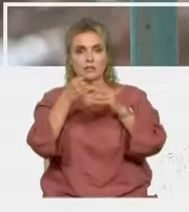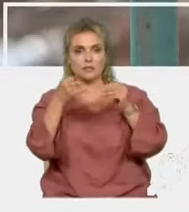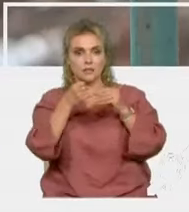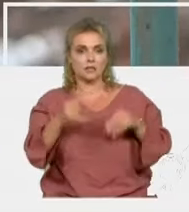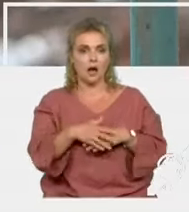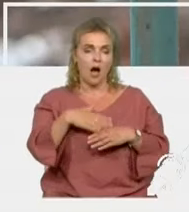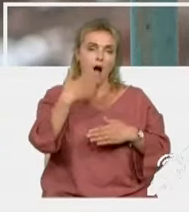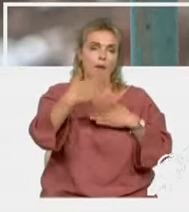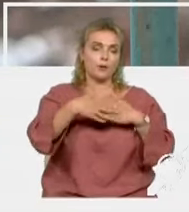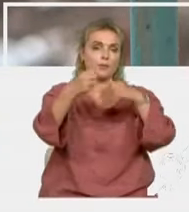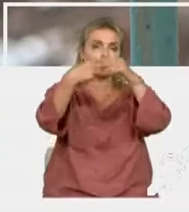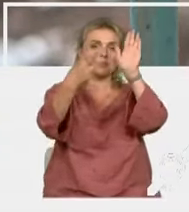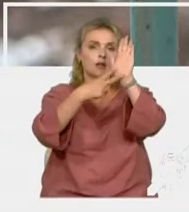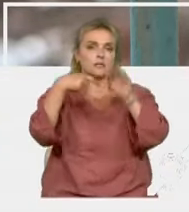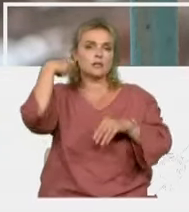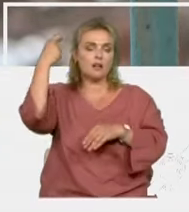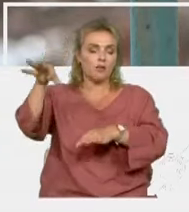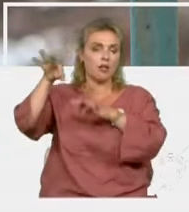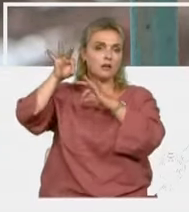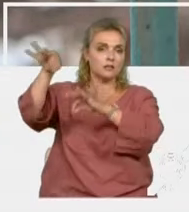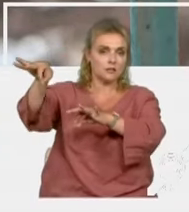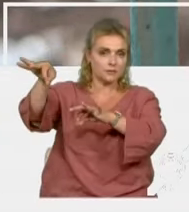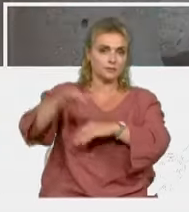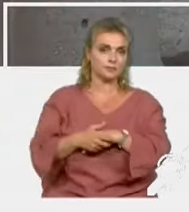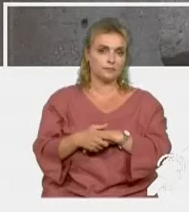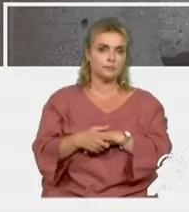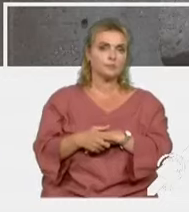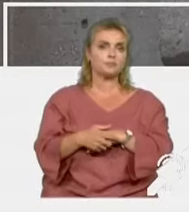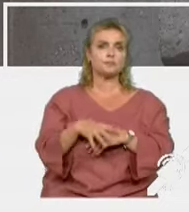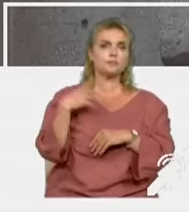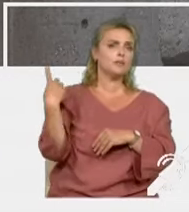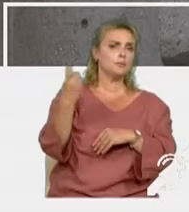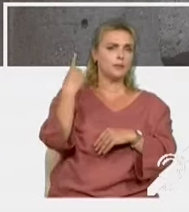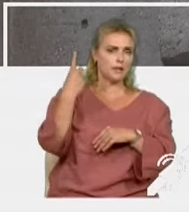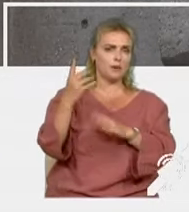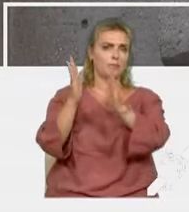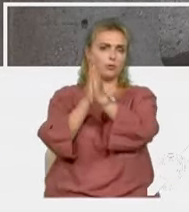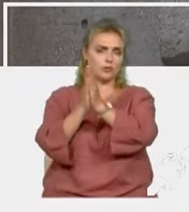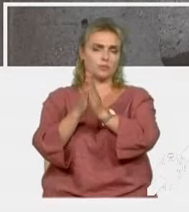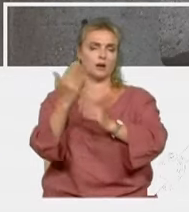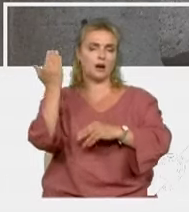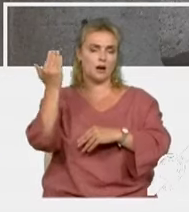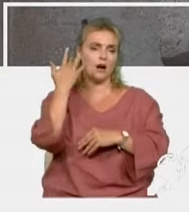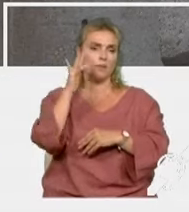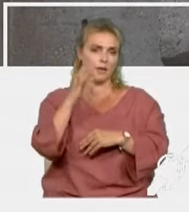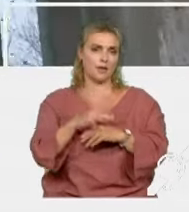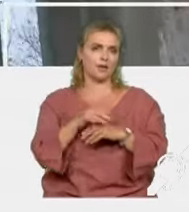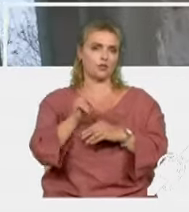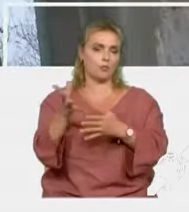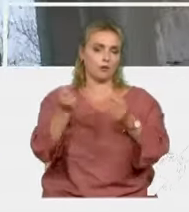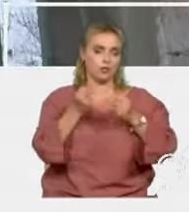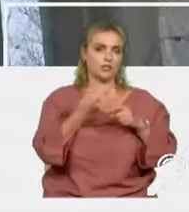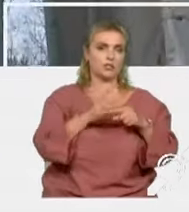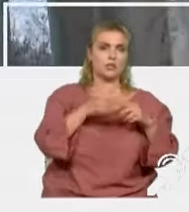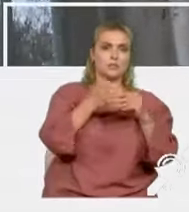de aproape 17 ani este lăsat în paragină. Prima solicitare oficială a misiunii diplomatice SUA de a obține